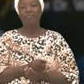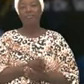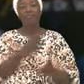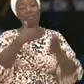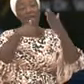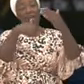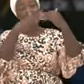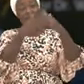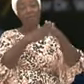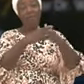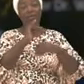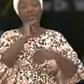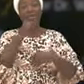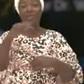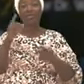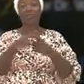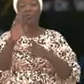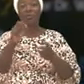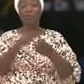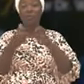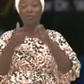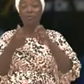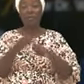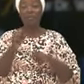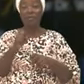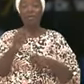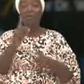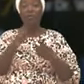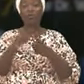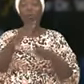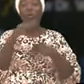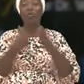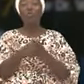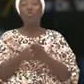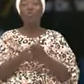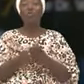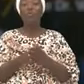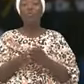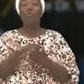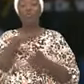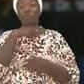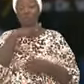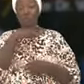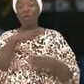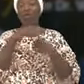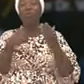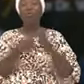le ciel dit à tes problèmes en atteste infinité à